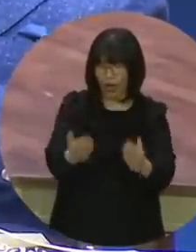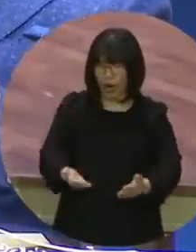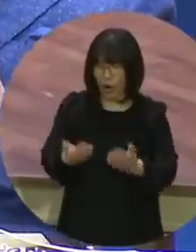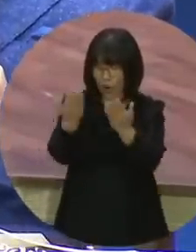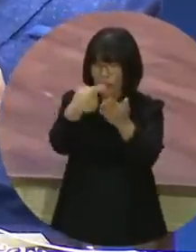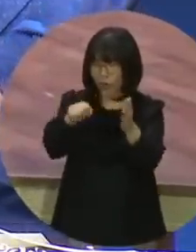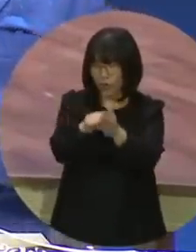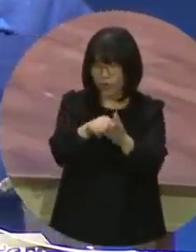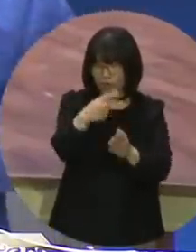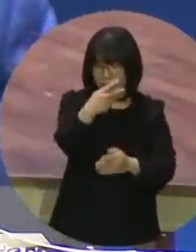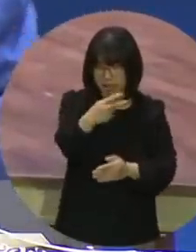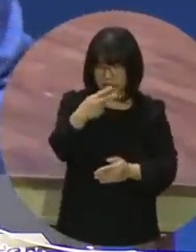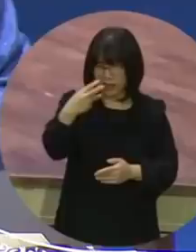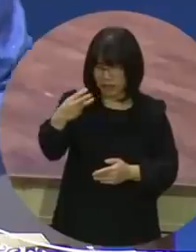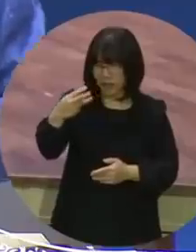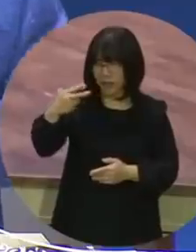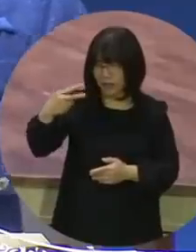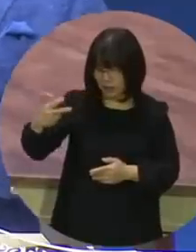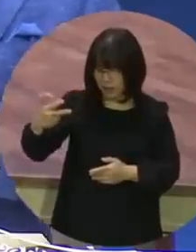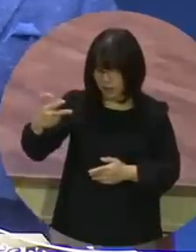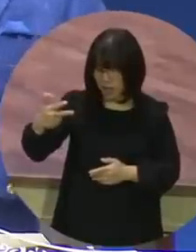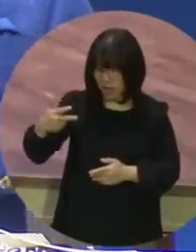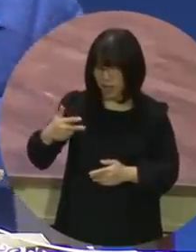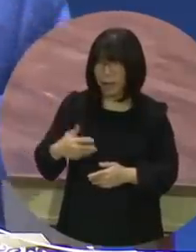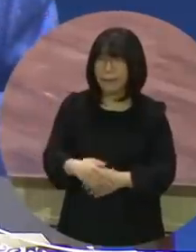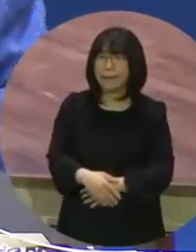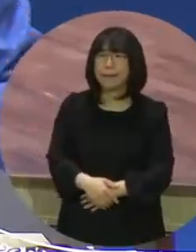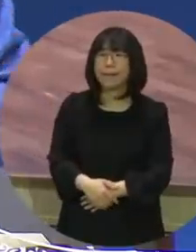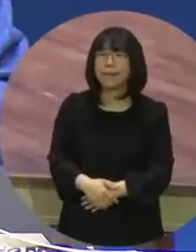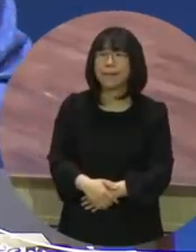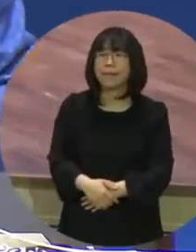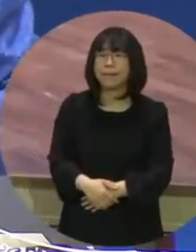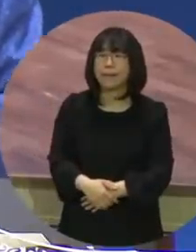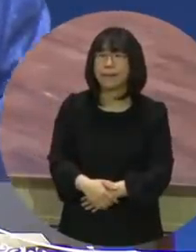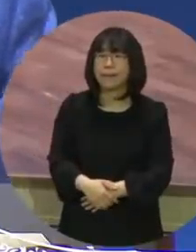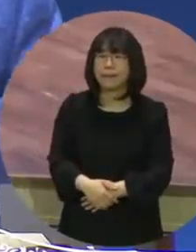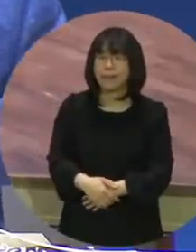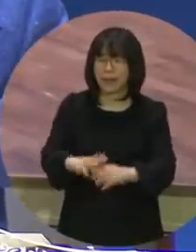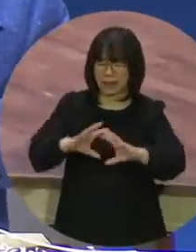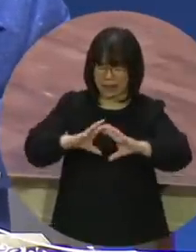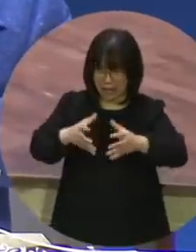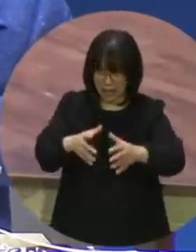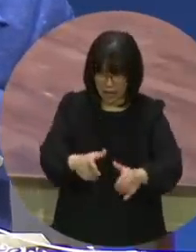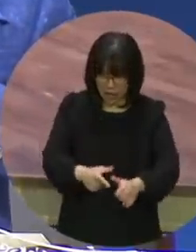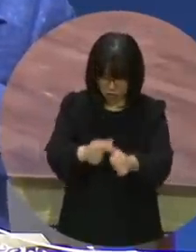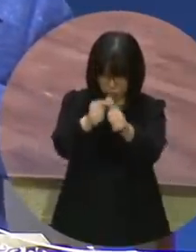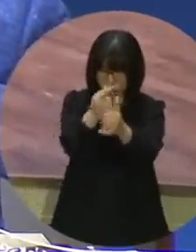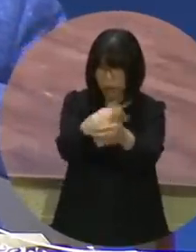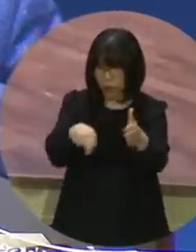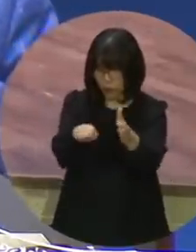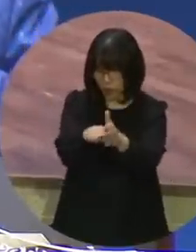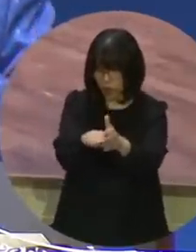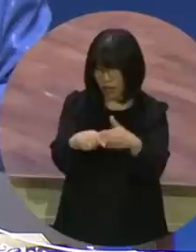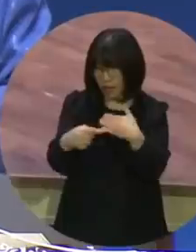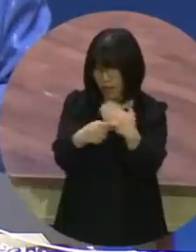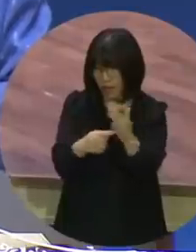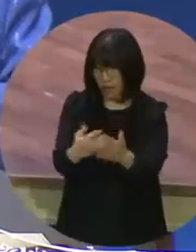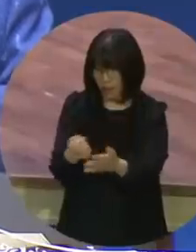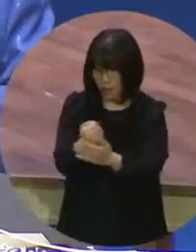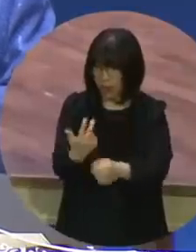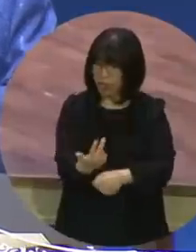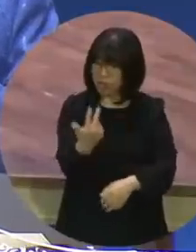서밋으로. 그래가지고 지금 237 나라 살리겠다는 그런 마음이. 지난주일부터 우리